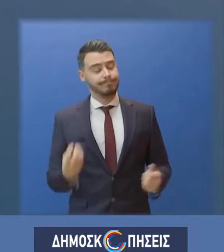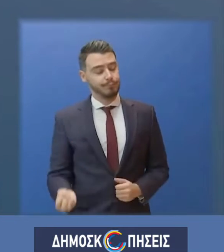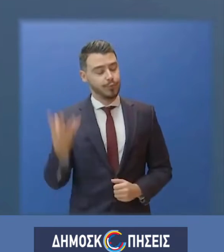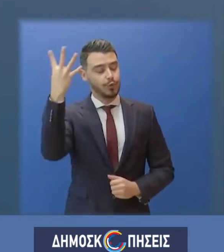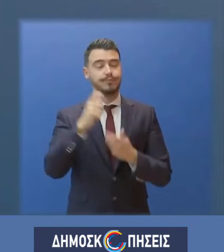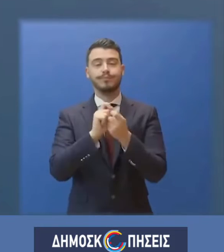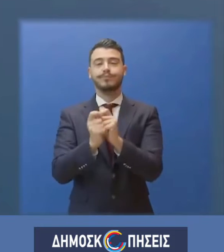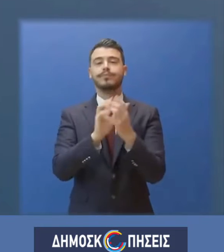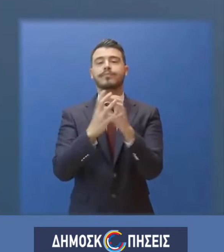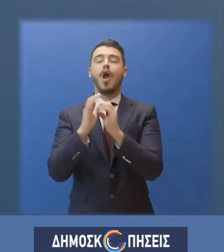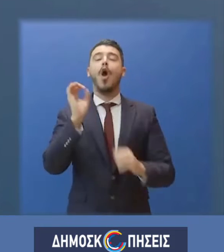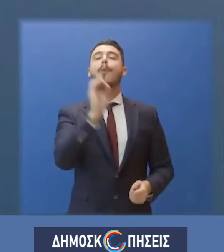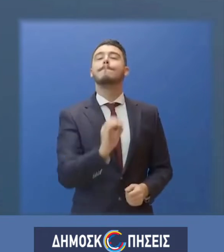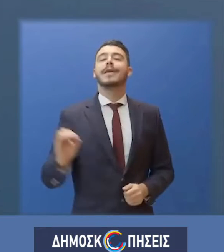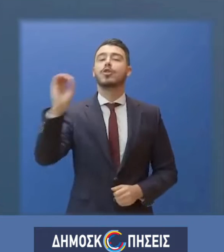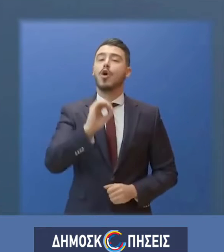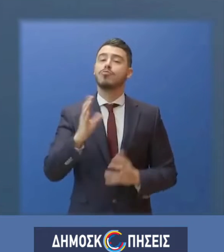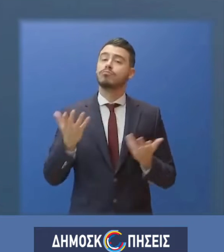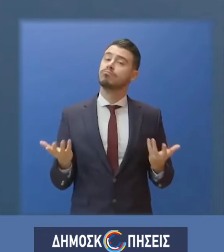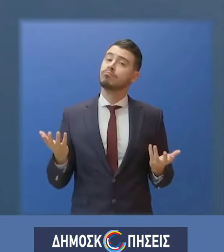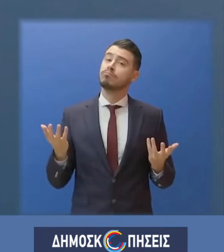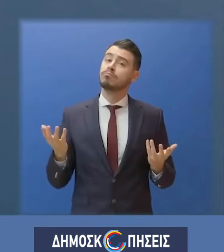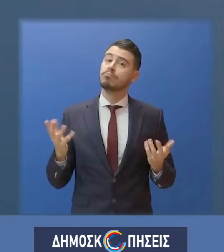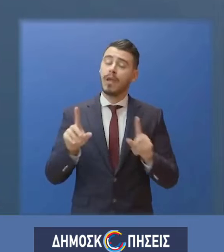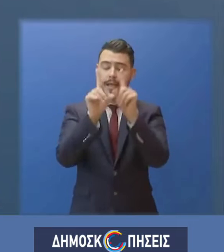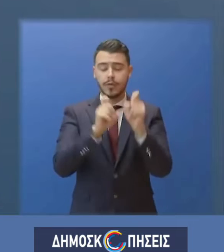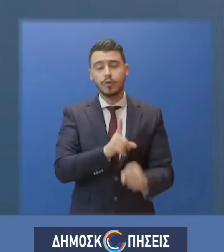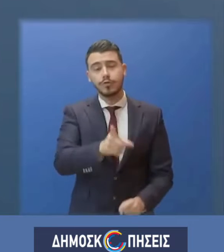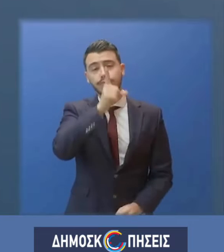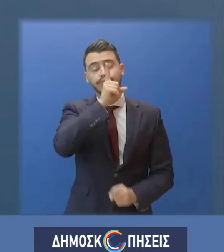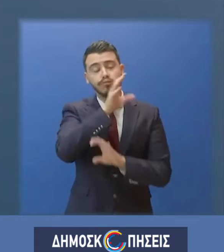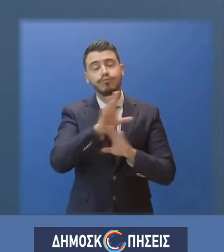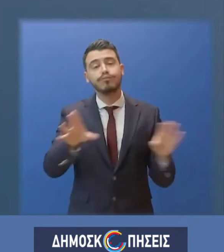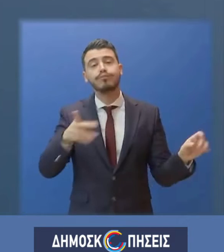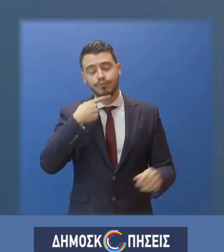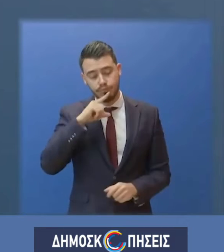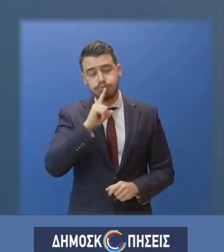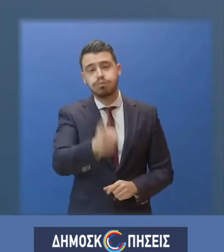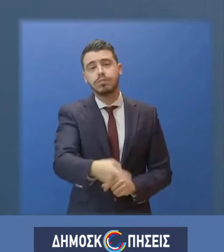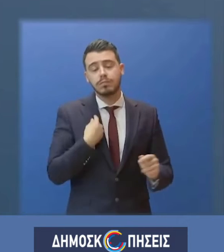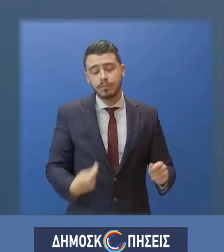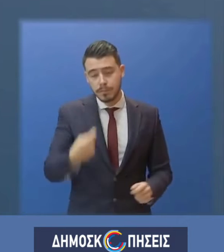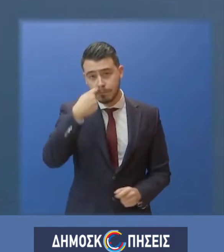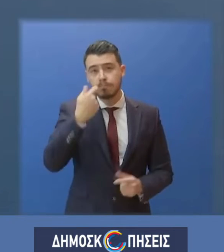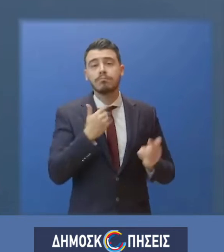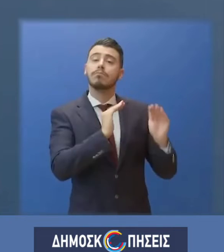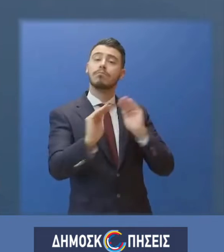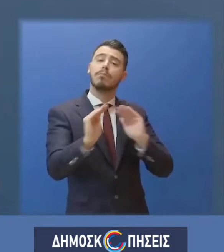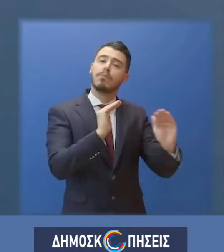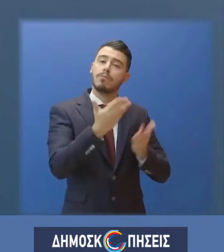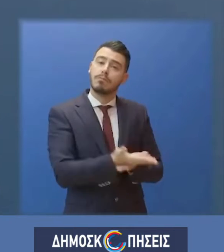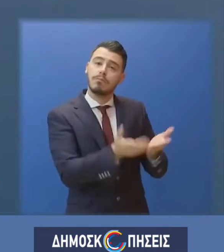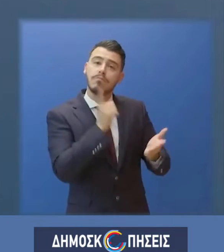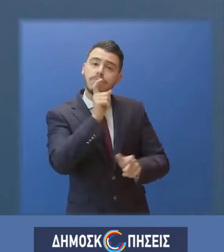φέρνει ενδεχομένως αναγκάσει στο να πάρουμε τέτοιου είδους μέτρα για την περαιτέρω προφύλαξη και των ίδιων των εμβολιασμένων, μιας και